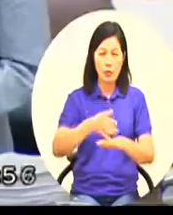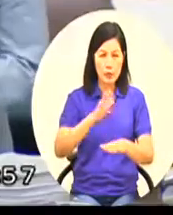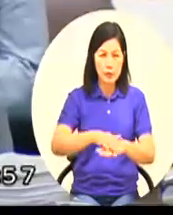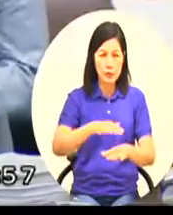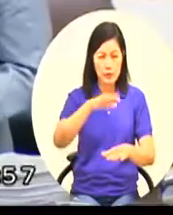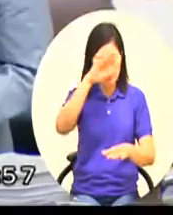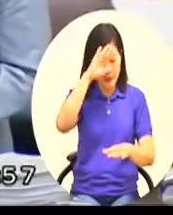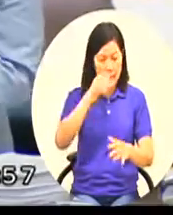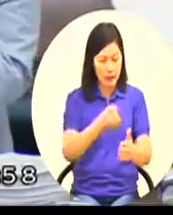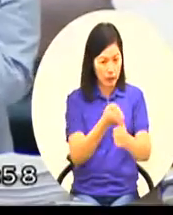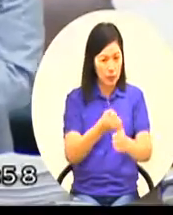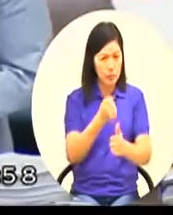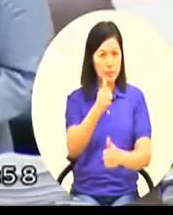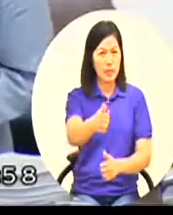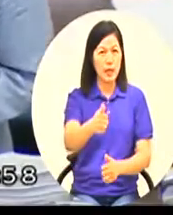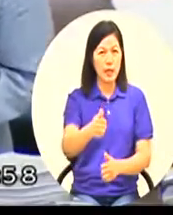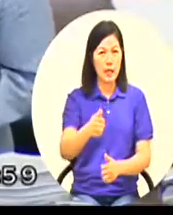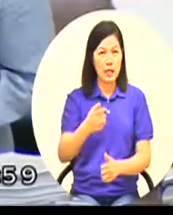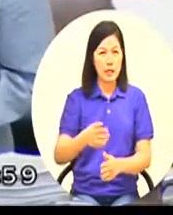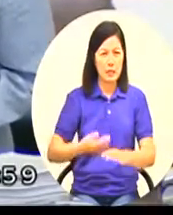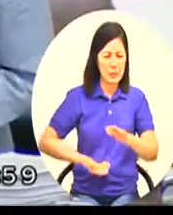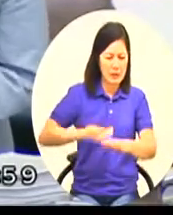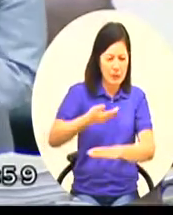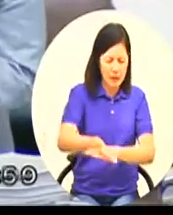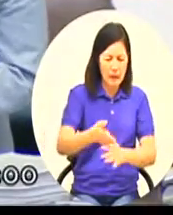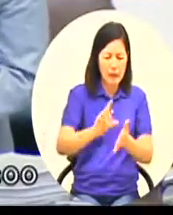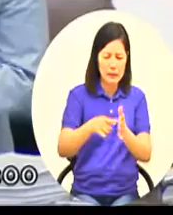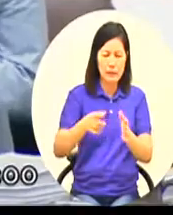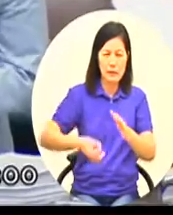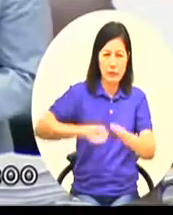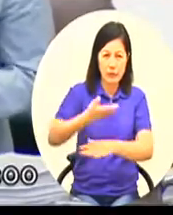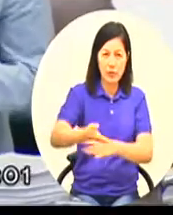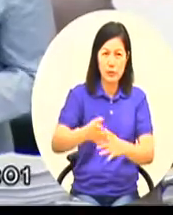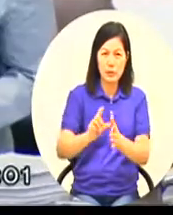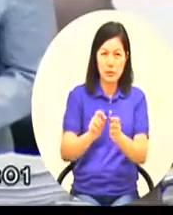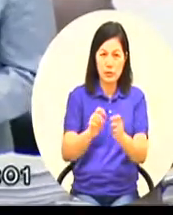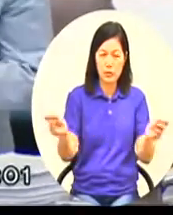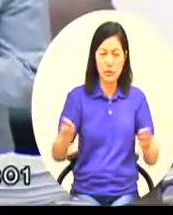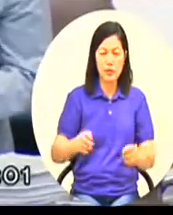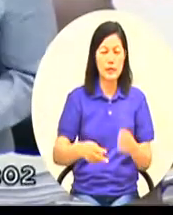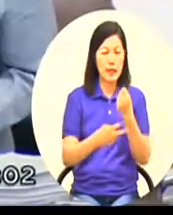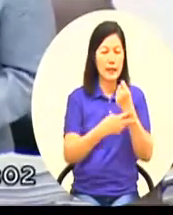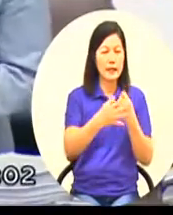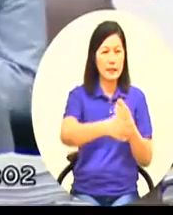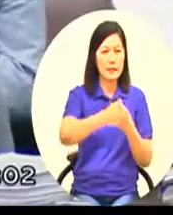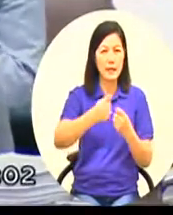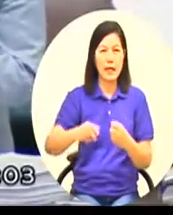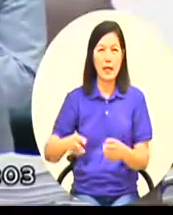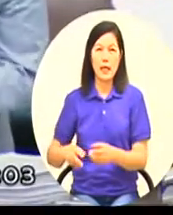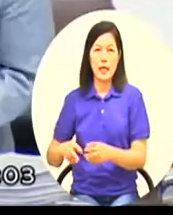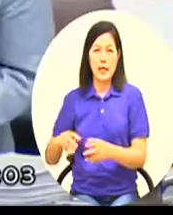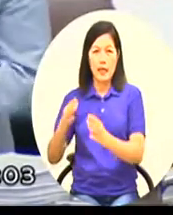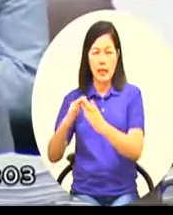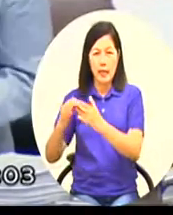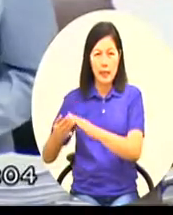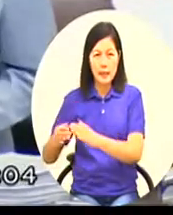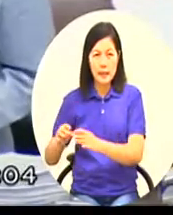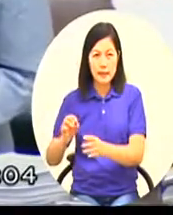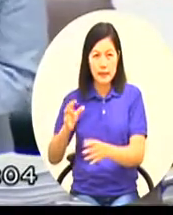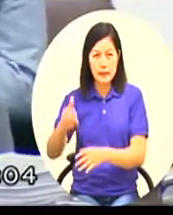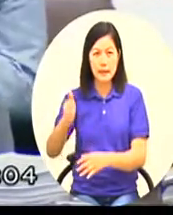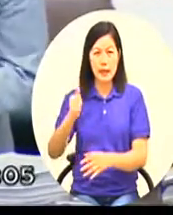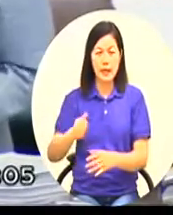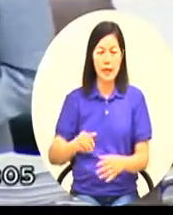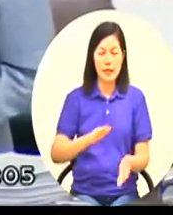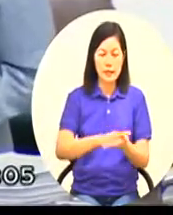好，当然我知道你们花了相当多的时间，包括我们的基层的里长，包括领长，包括一些防护人员、清洁人